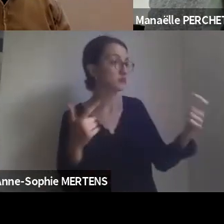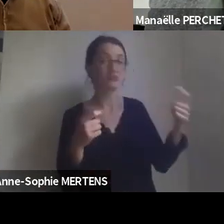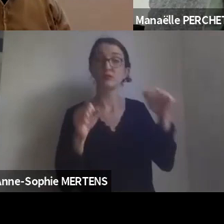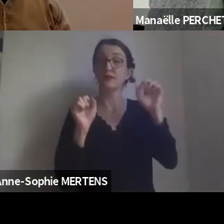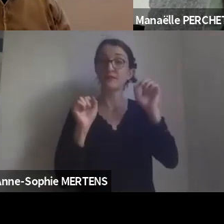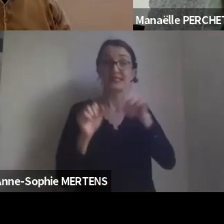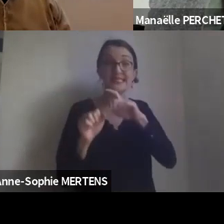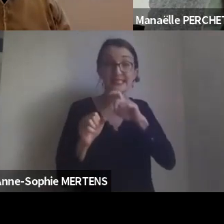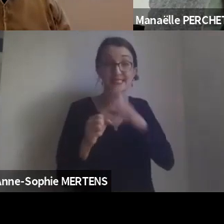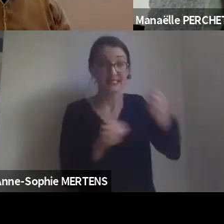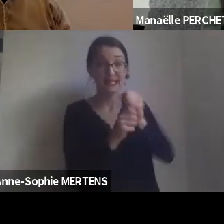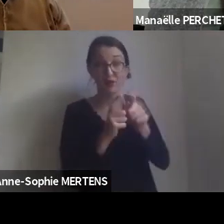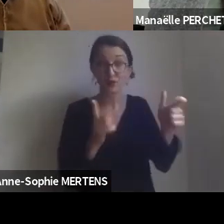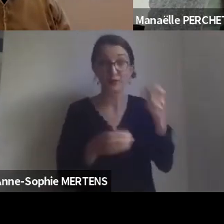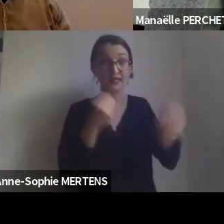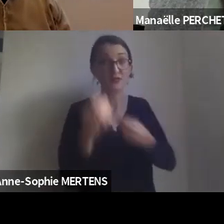évidemment totalement ouvert à tous.